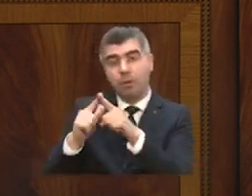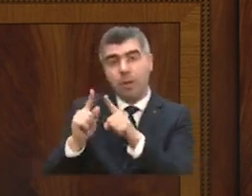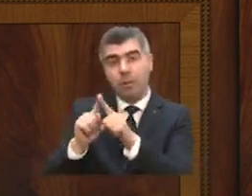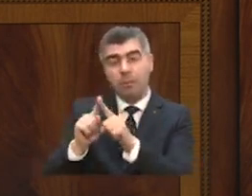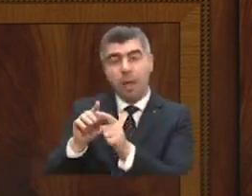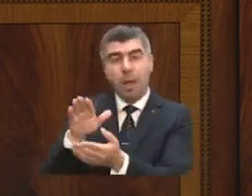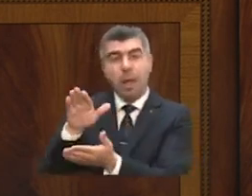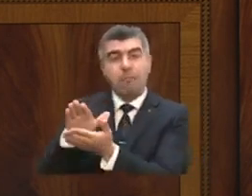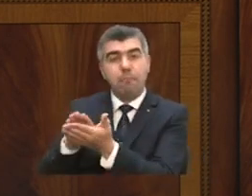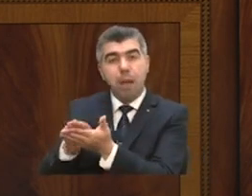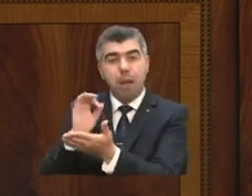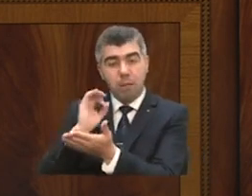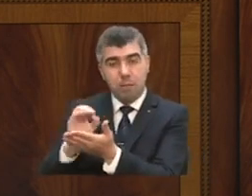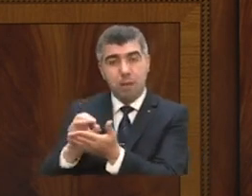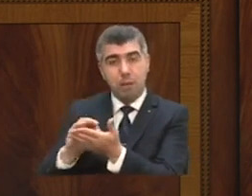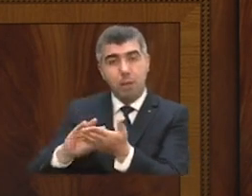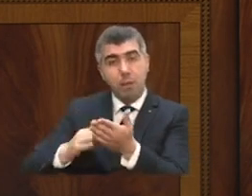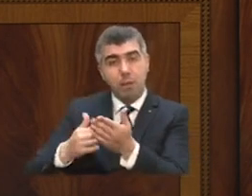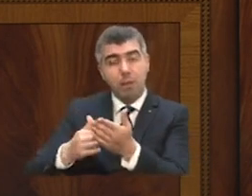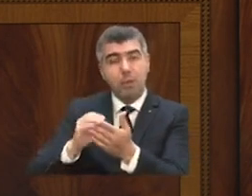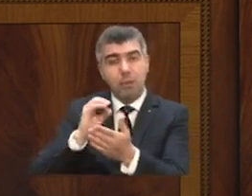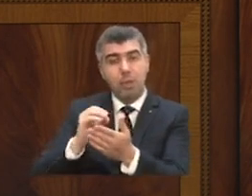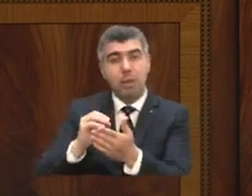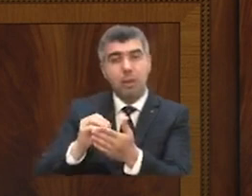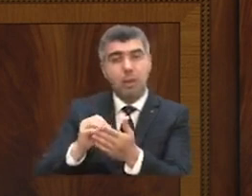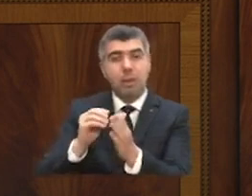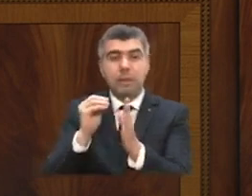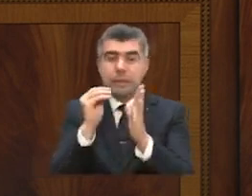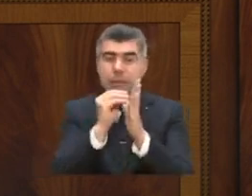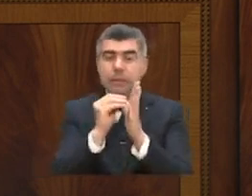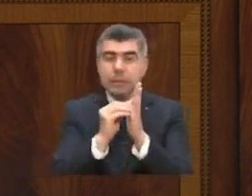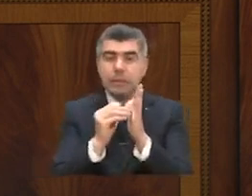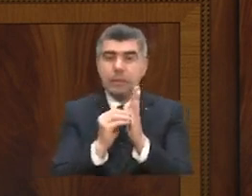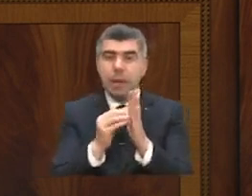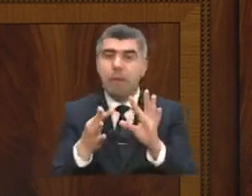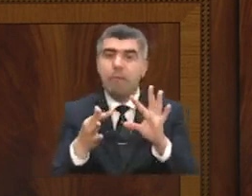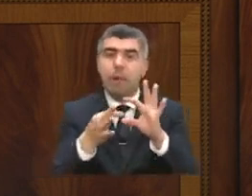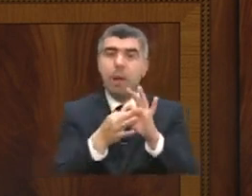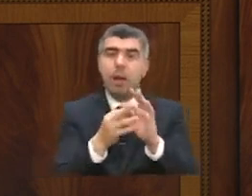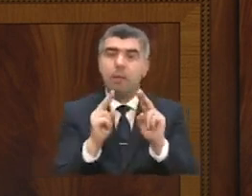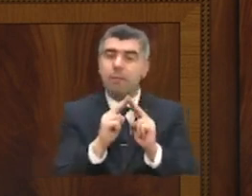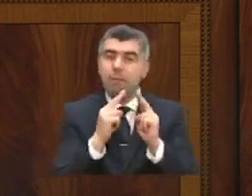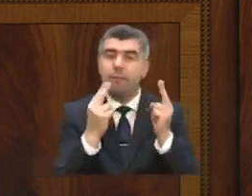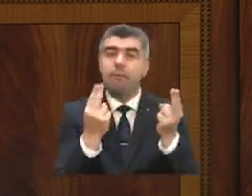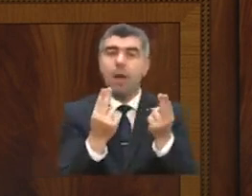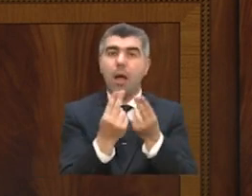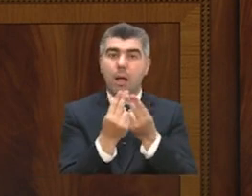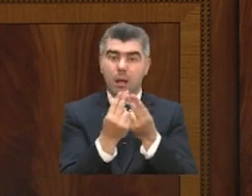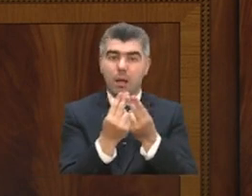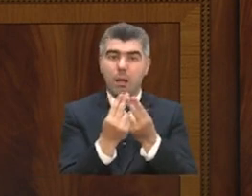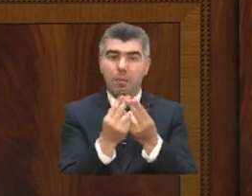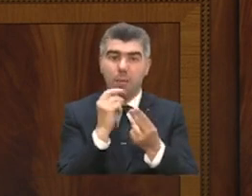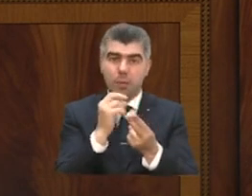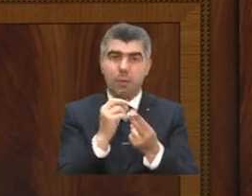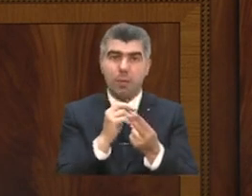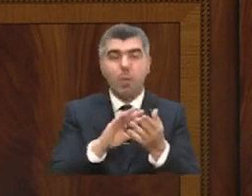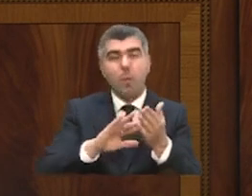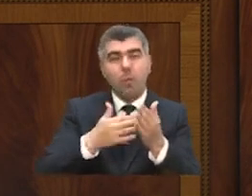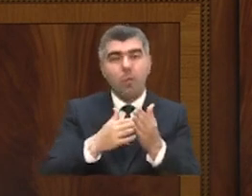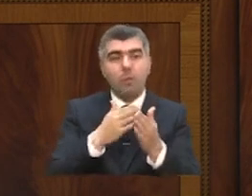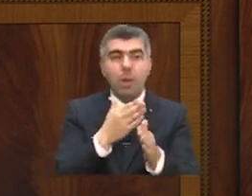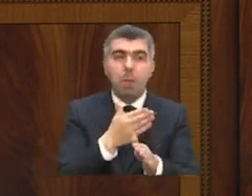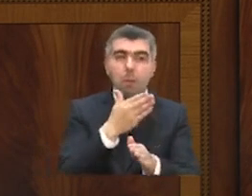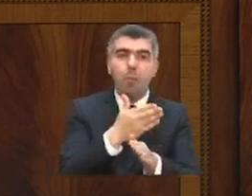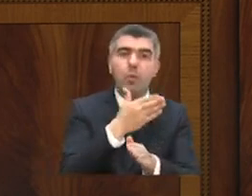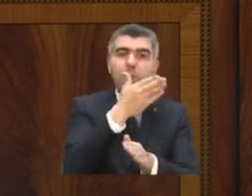الائتماني من طرف وكالة التنقيط الدولية ستاندرز اند بوز، التي أكدت الأفاق